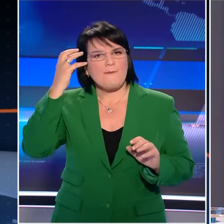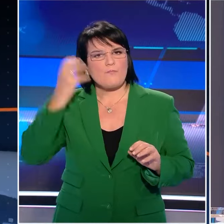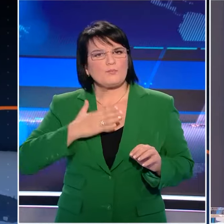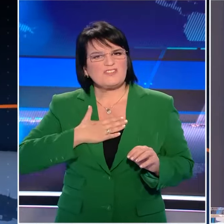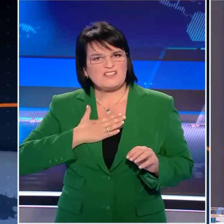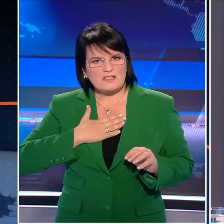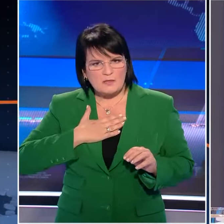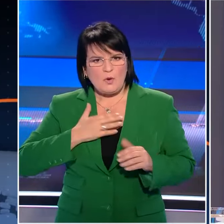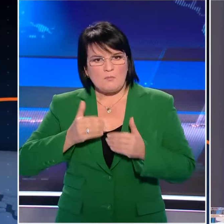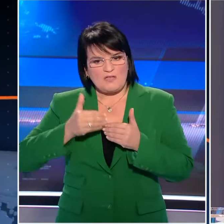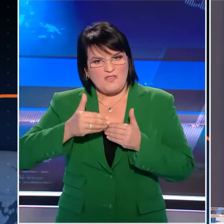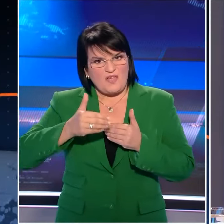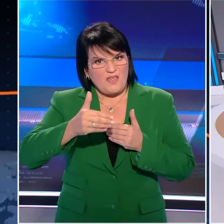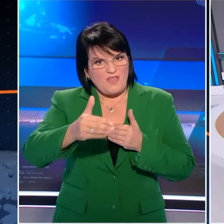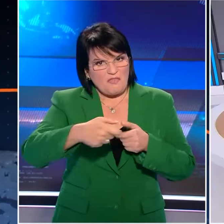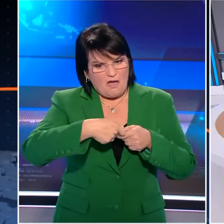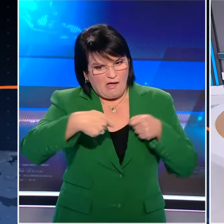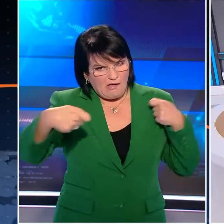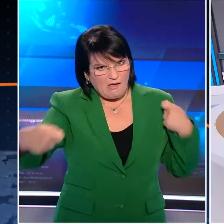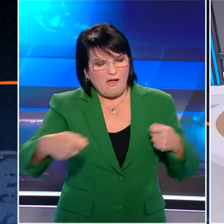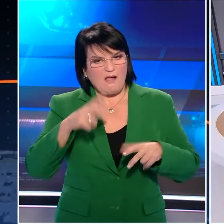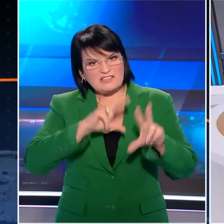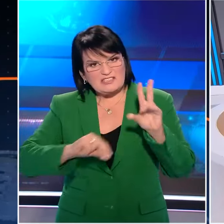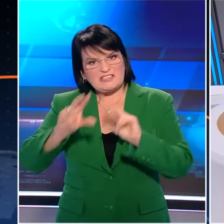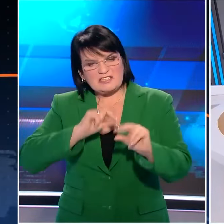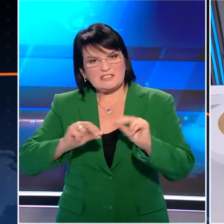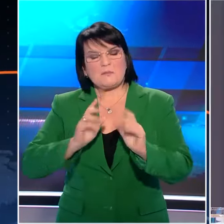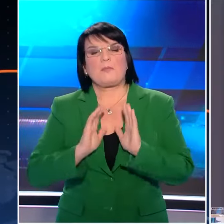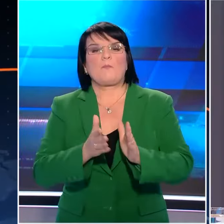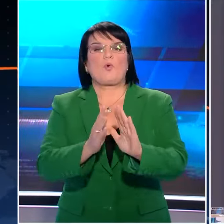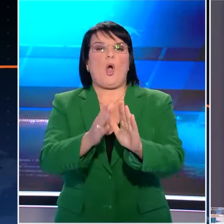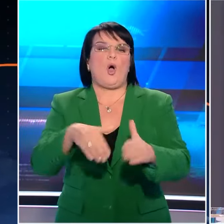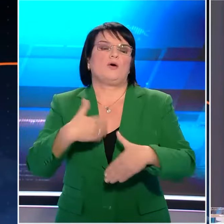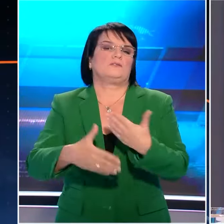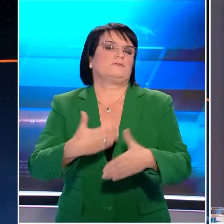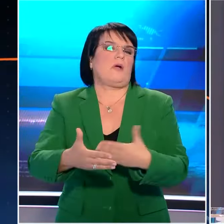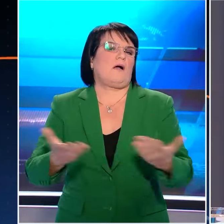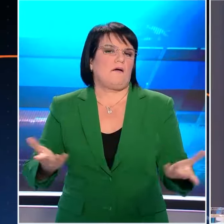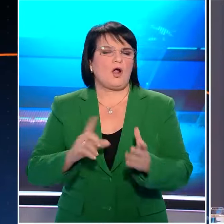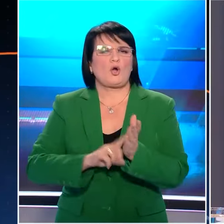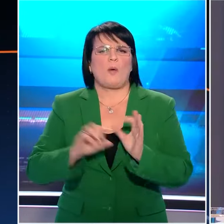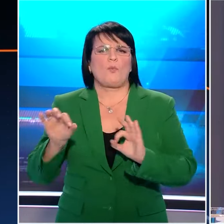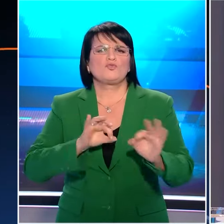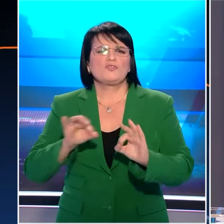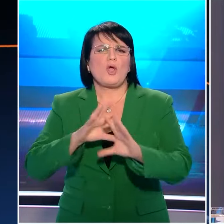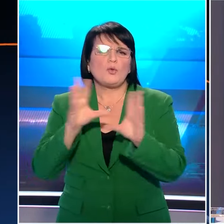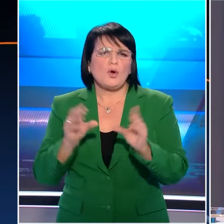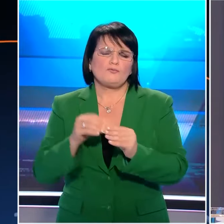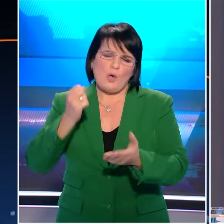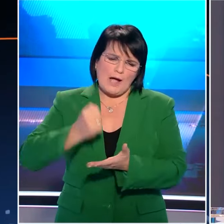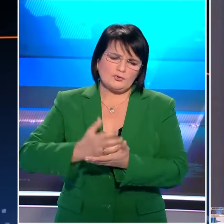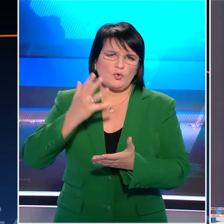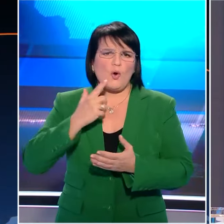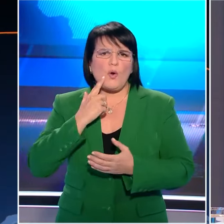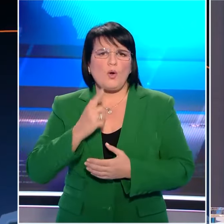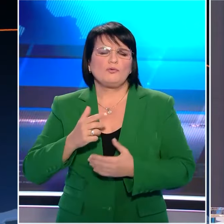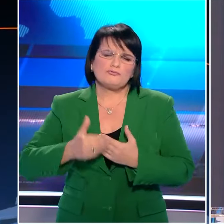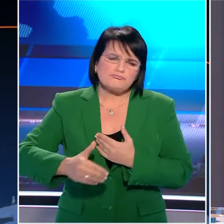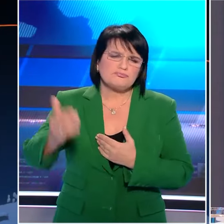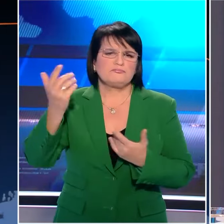επειδή παραπήγει αυτό το θέμα, να έρθει γρήγορα να προχωράμε. Είναι ένα νομοσχέδιο το οποίο το αξιολογώ. Θα αξιολογώ